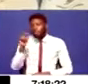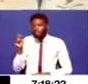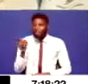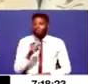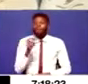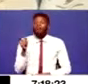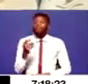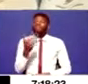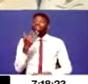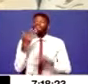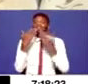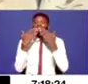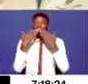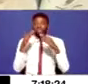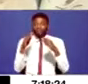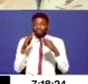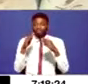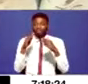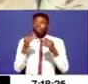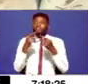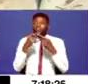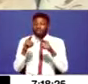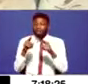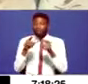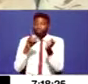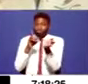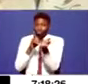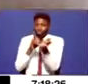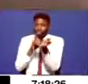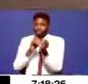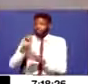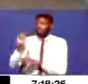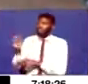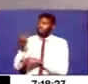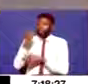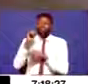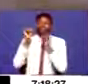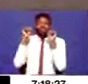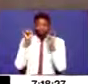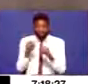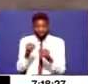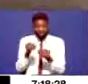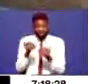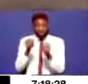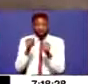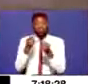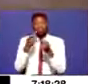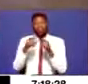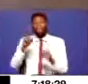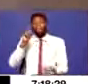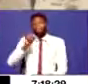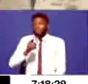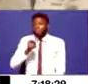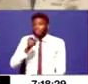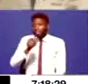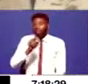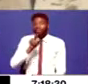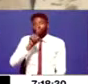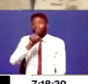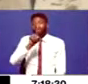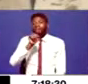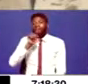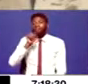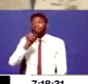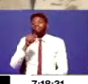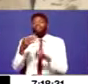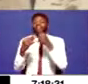linaweza kushughulikiwa na madaktari wa humu nchini kwa gharama ya shilingi milioni 1.85.